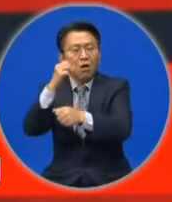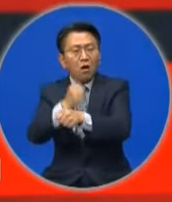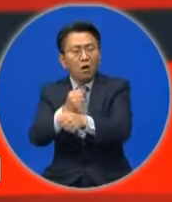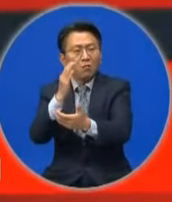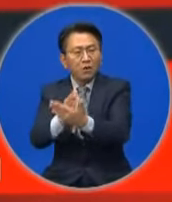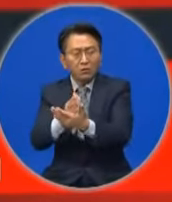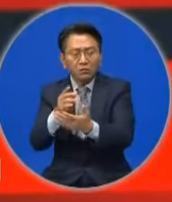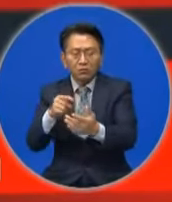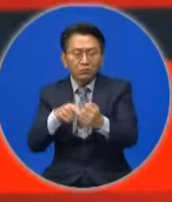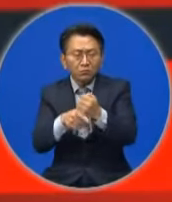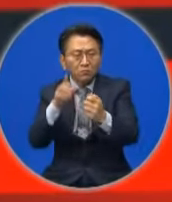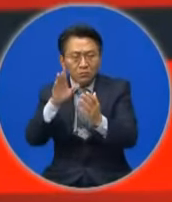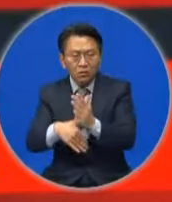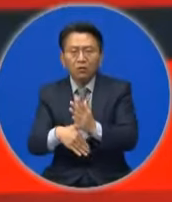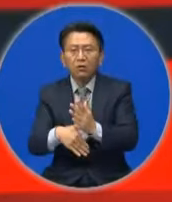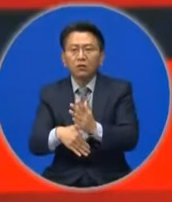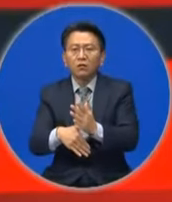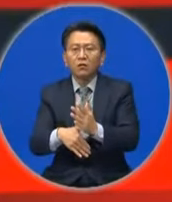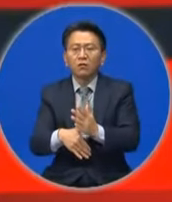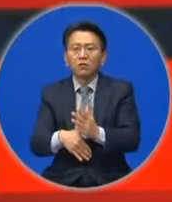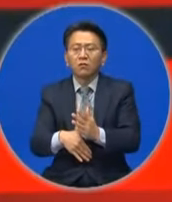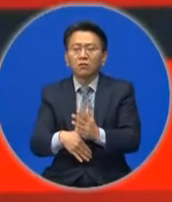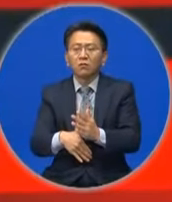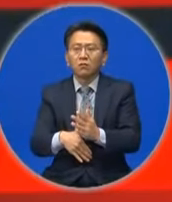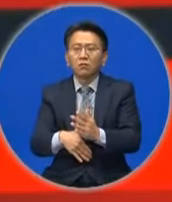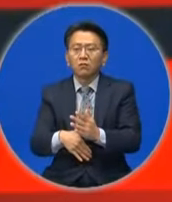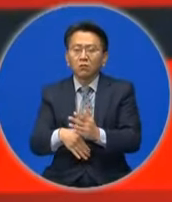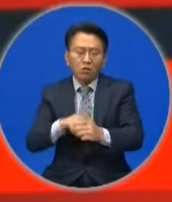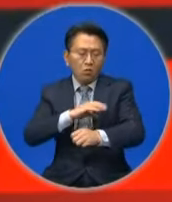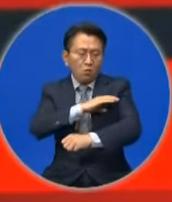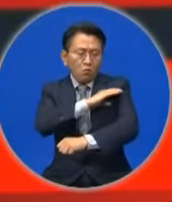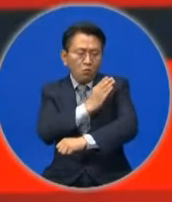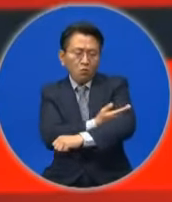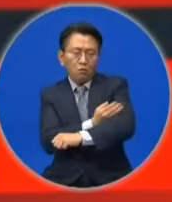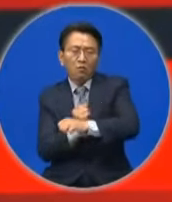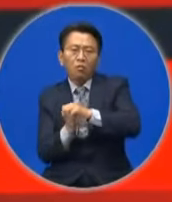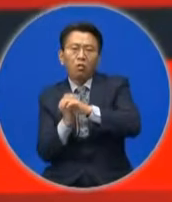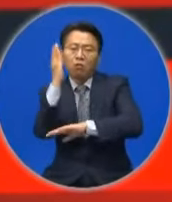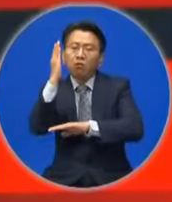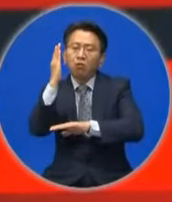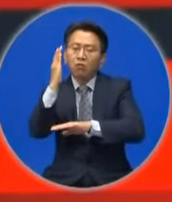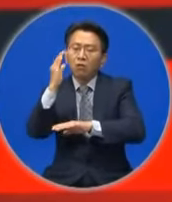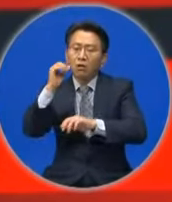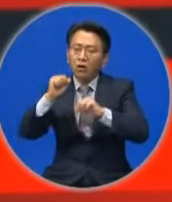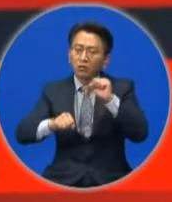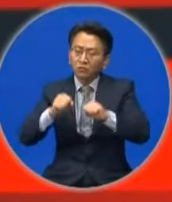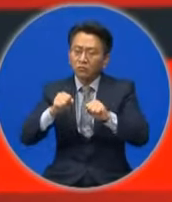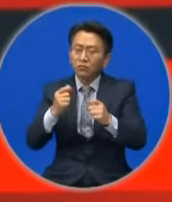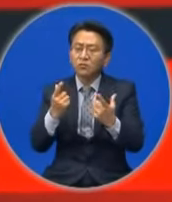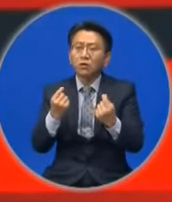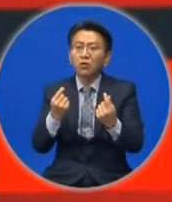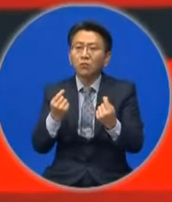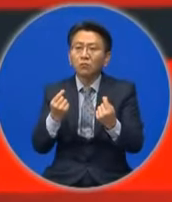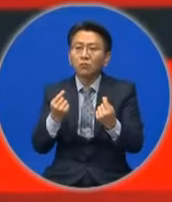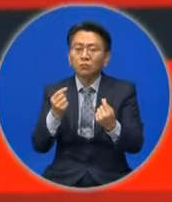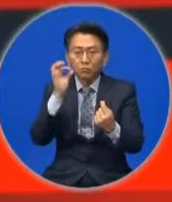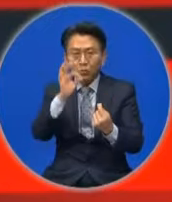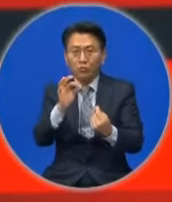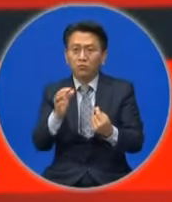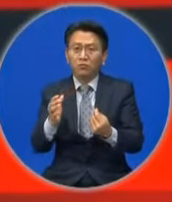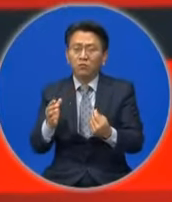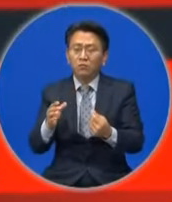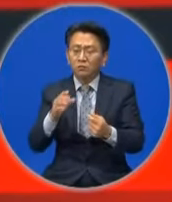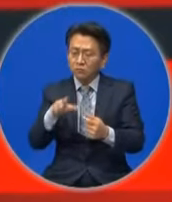자에게 그 직권남용을 한 것이 되는데 이 정도 되면은 이 구속영장 청구라는 것은